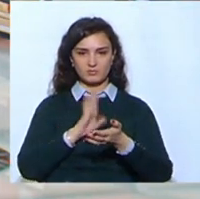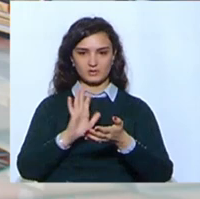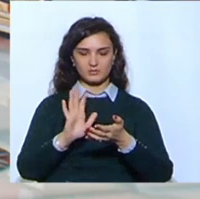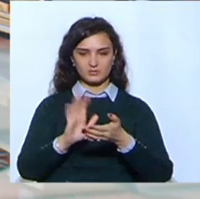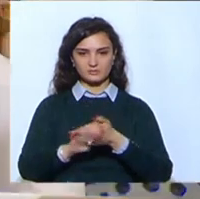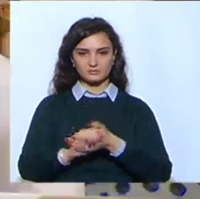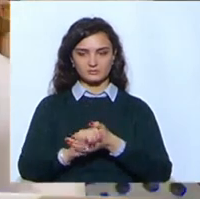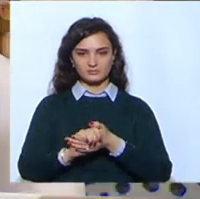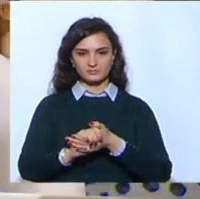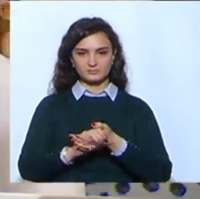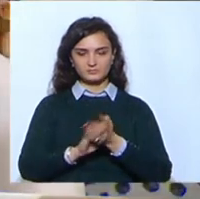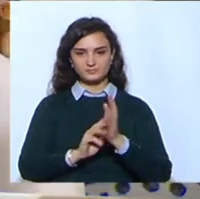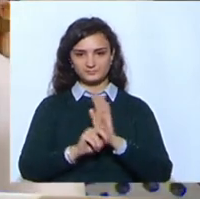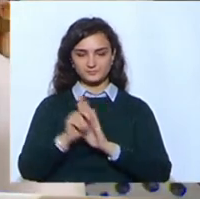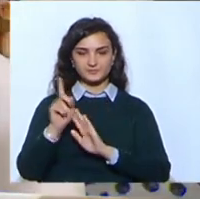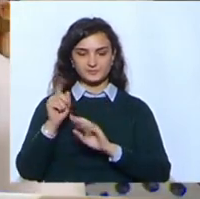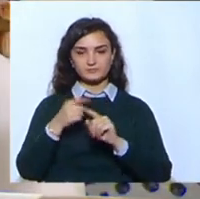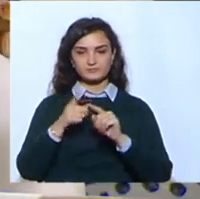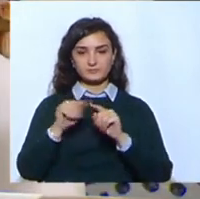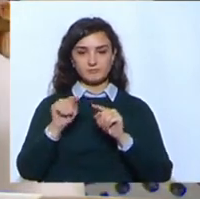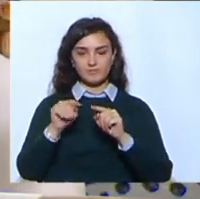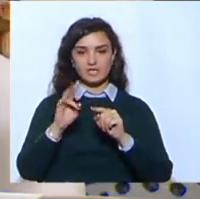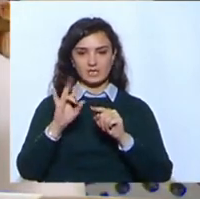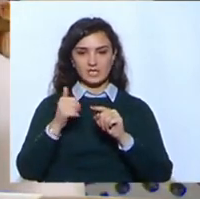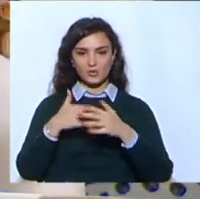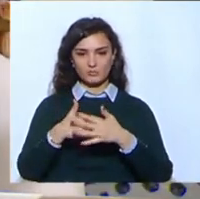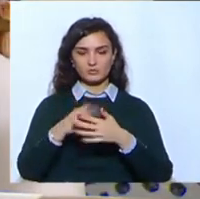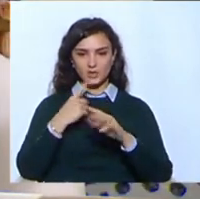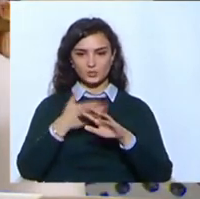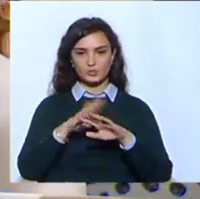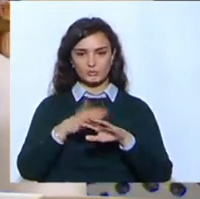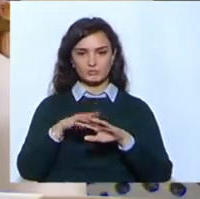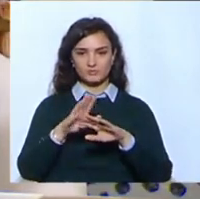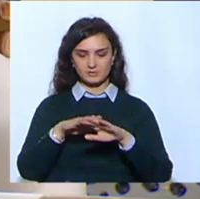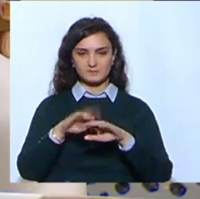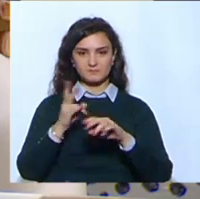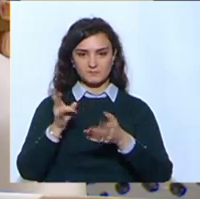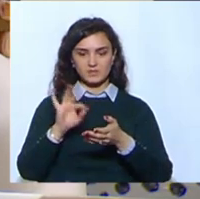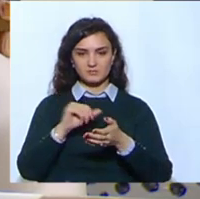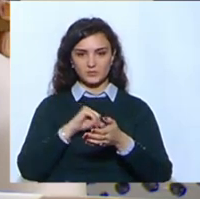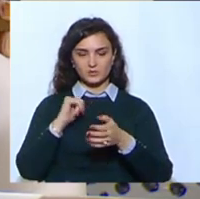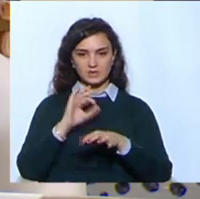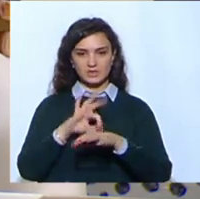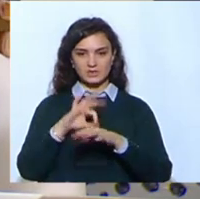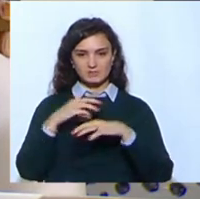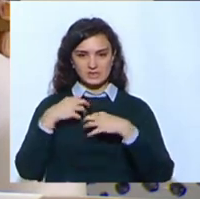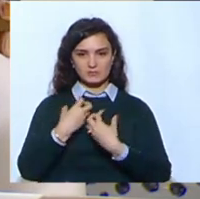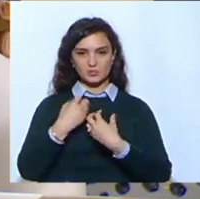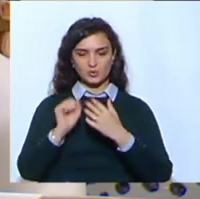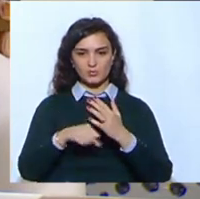ვთქვათ. თავიდან აცილებადია ნაყოფის კუთხით გართულებები, თუმცა თვითონ დაავადების